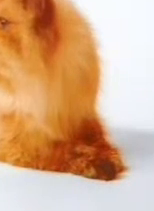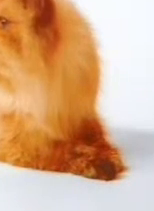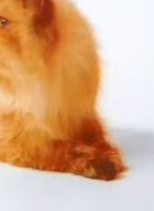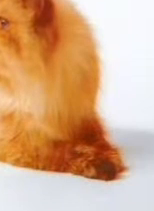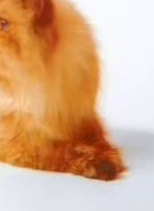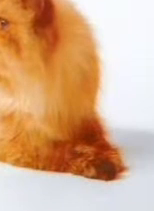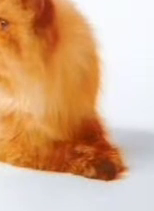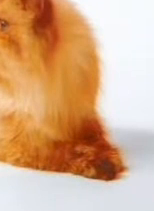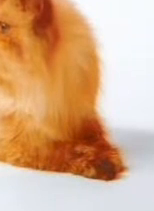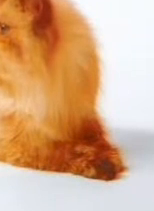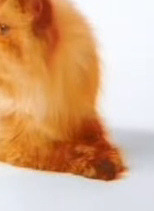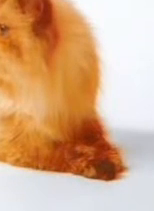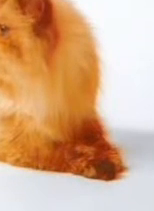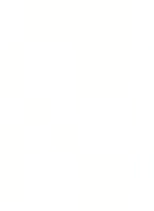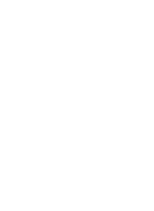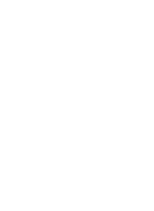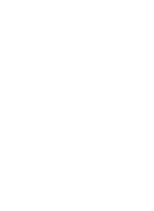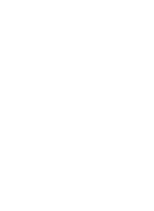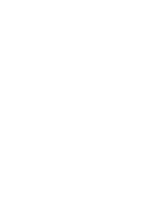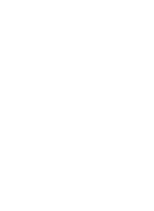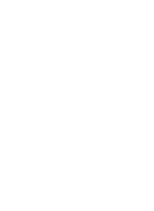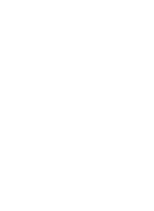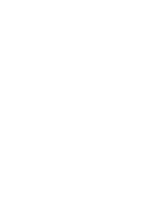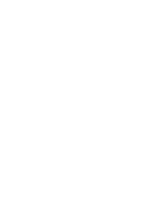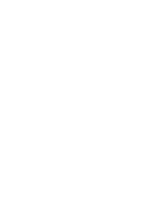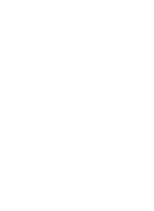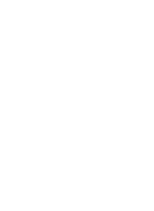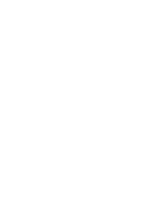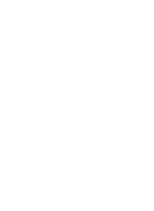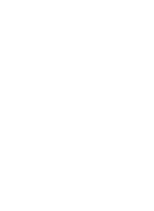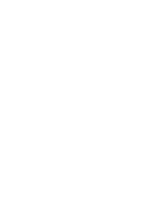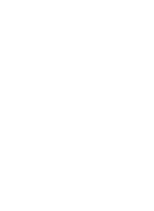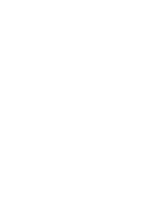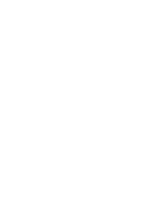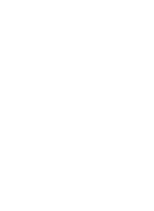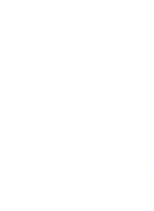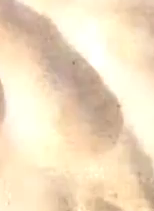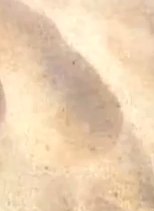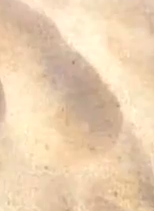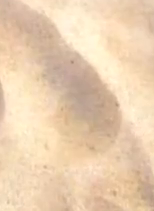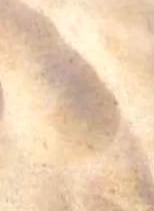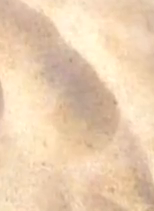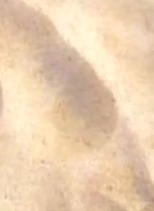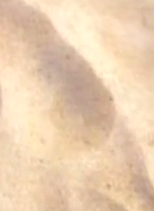mēnesī. Vairāk Tele2 LV. Tele2. Izvēlies izdevīgāko.